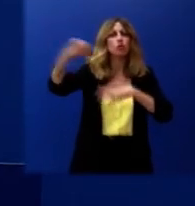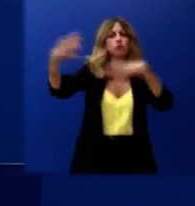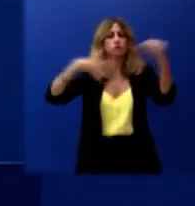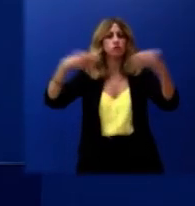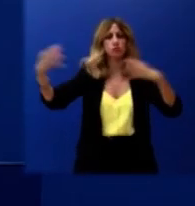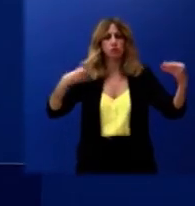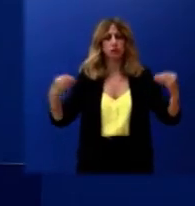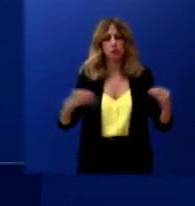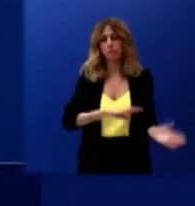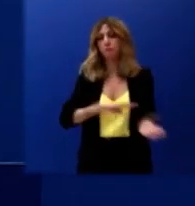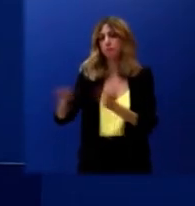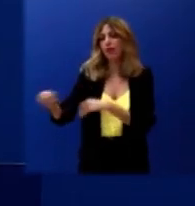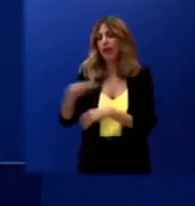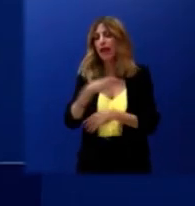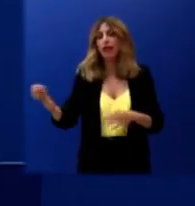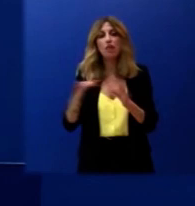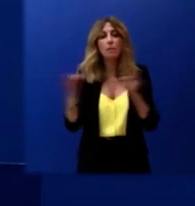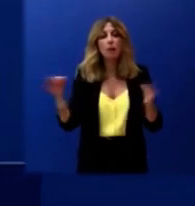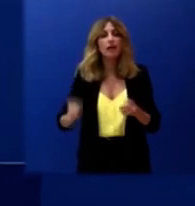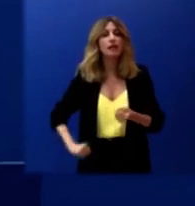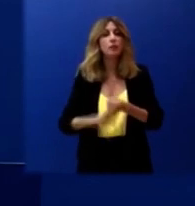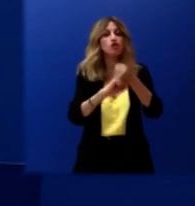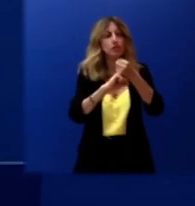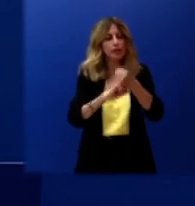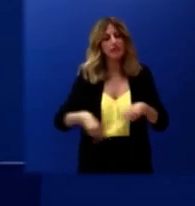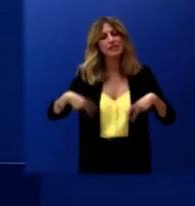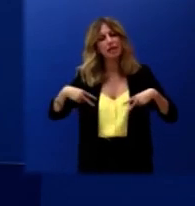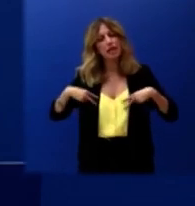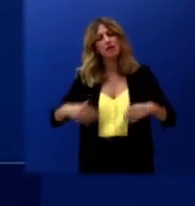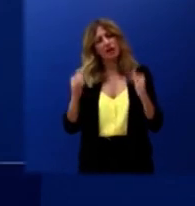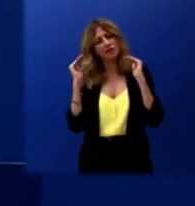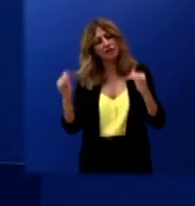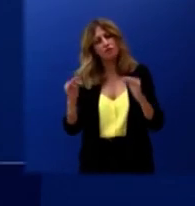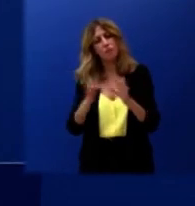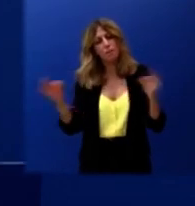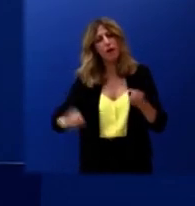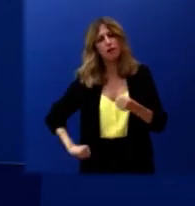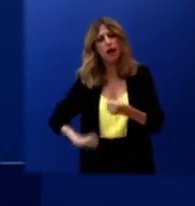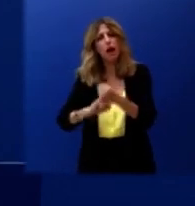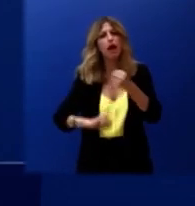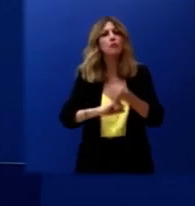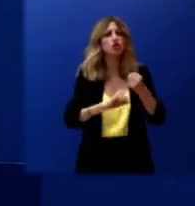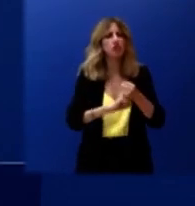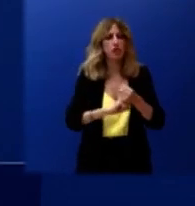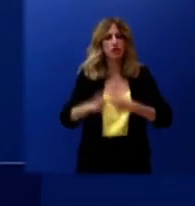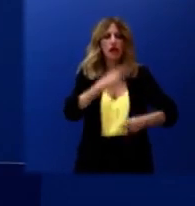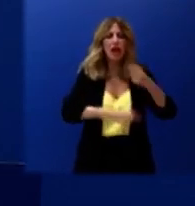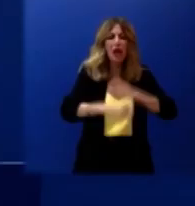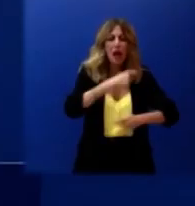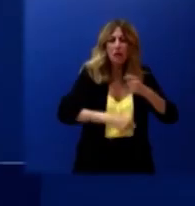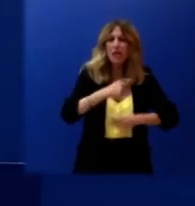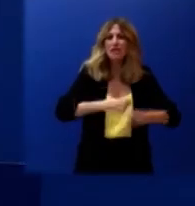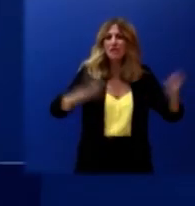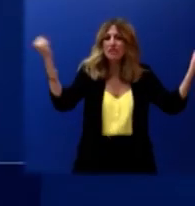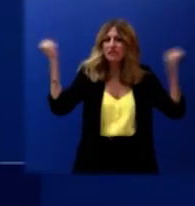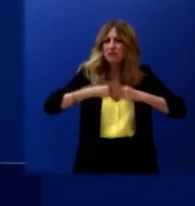Στο μεταξύ, η κυβέρνηση συνεχίζει την ανάπτυξη δράσεων για τη στήριξη της επανεκκίνησης δραστηριοτήτων που υπέστησαν σοβαρό πλήγμα από τα μέτρα